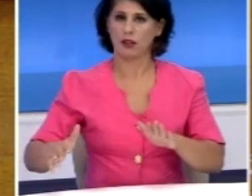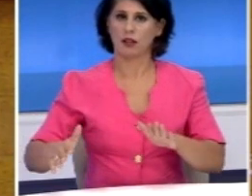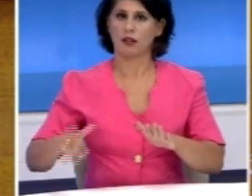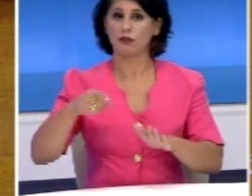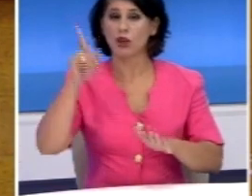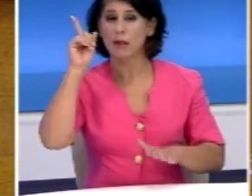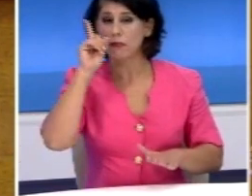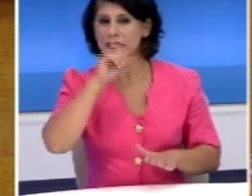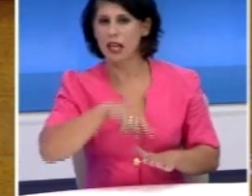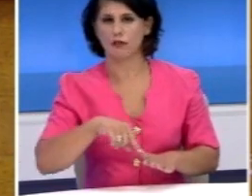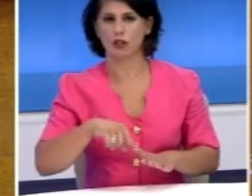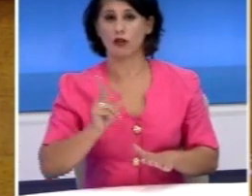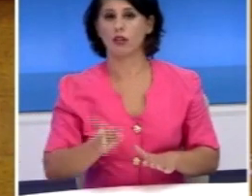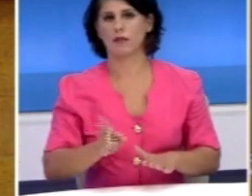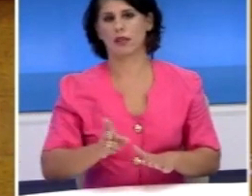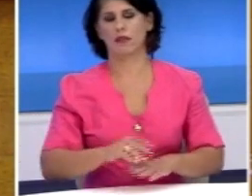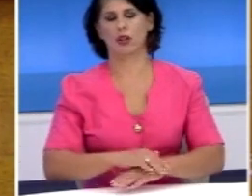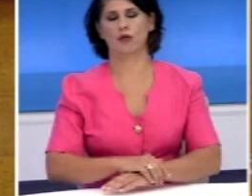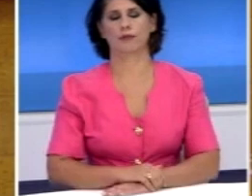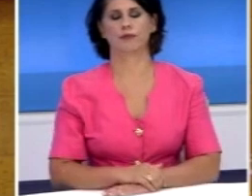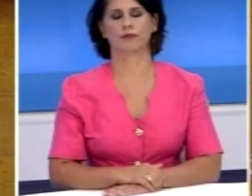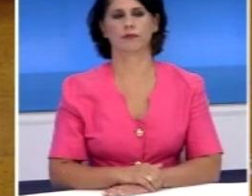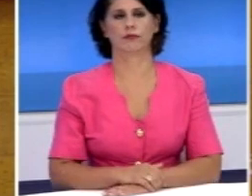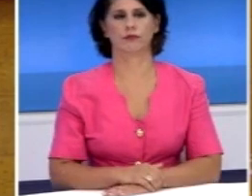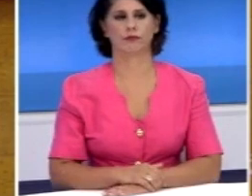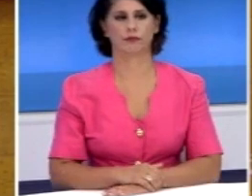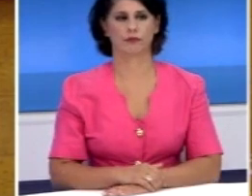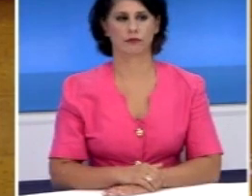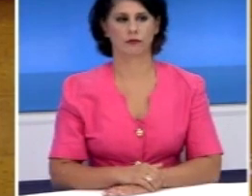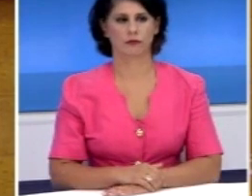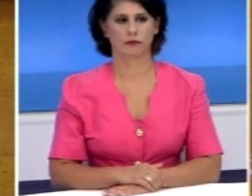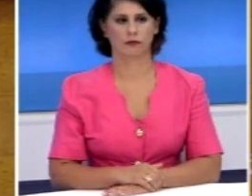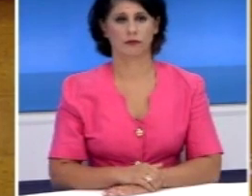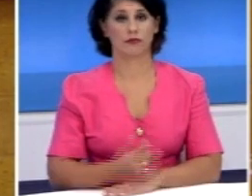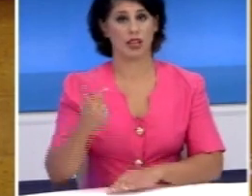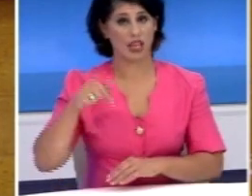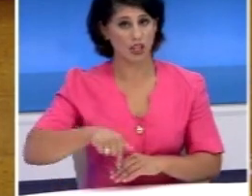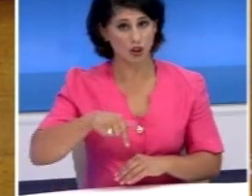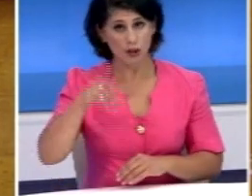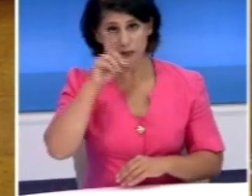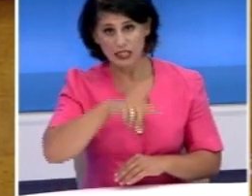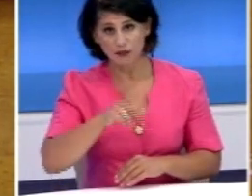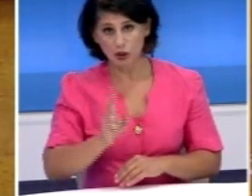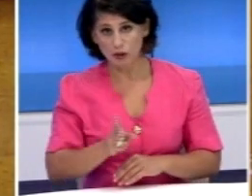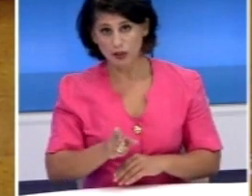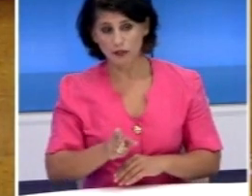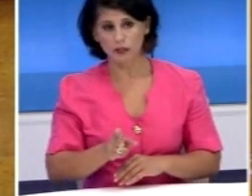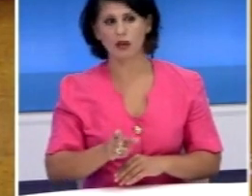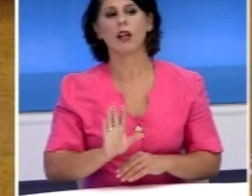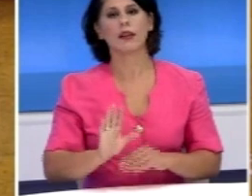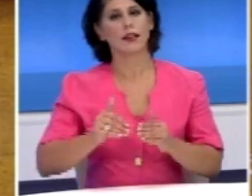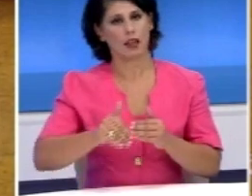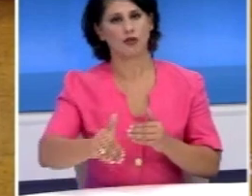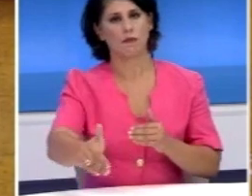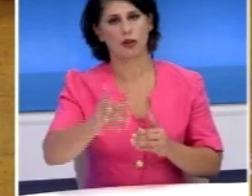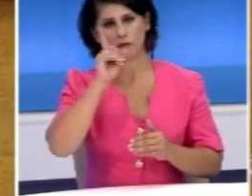και ψεύτικο και επικίνδυνο. Είναι και για το παρόν ψεύτικο και επικίνδυνο, όσο και